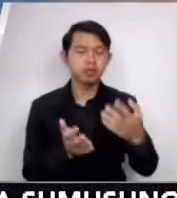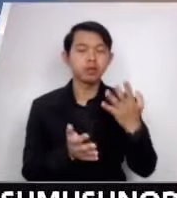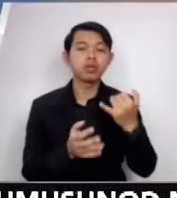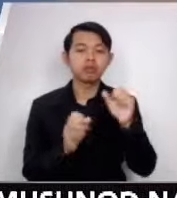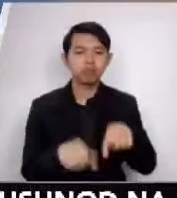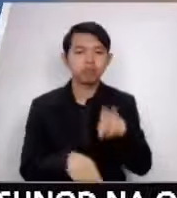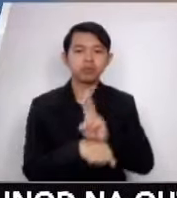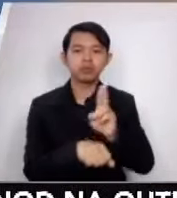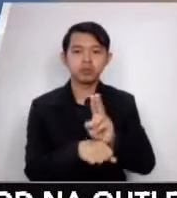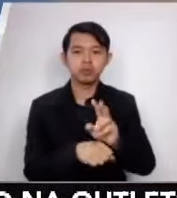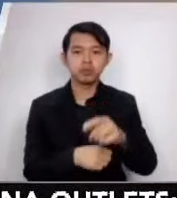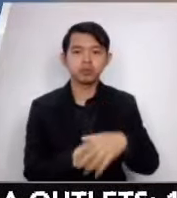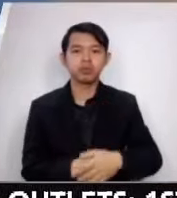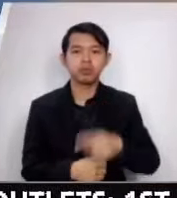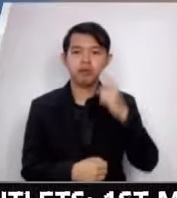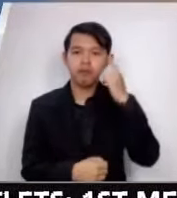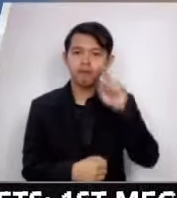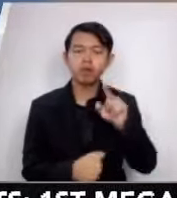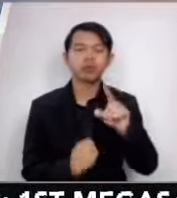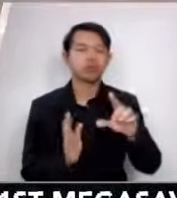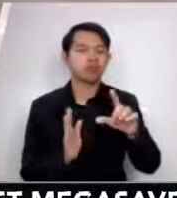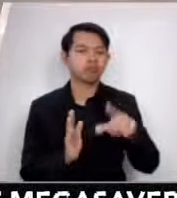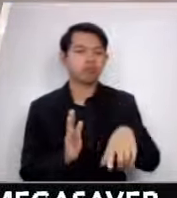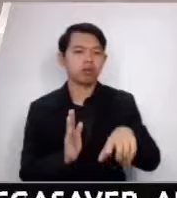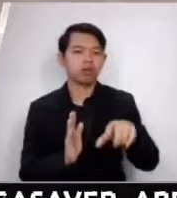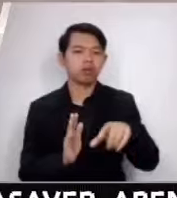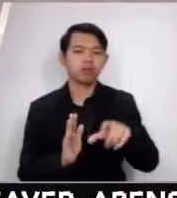sa ilegal na aktibidad.